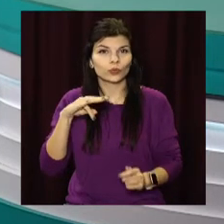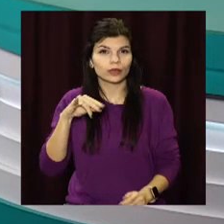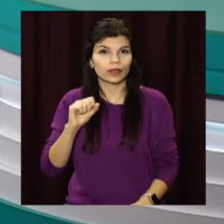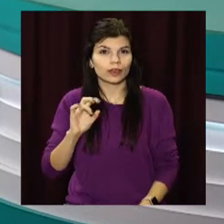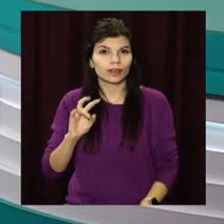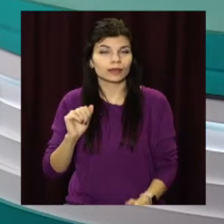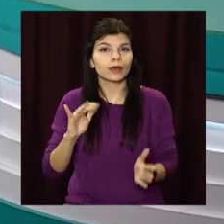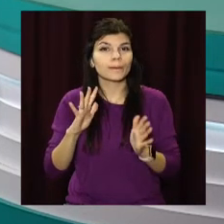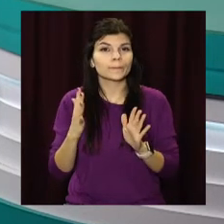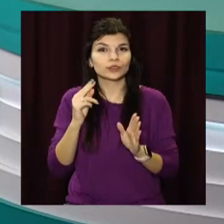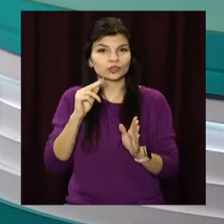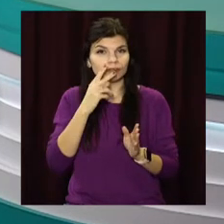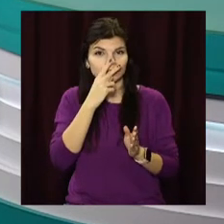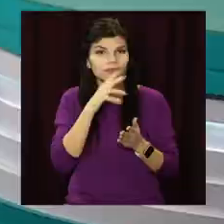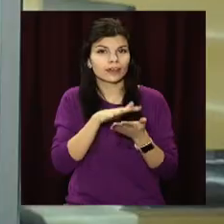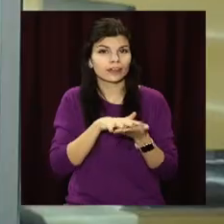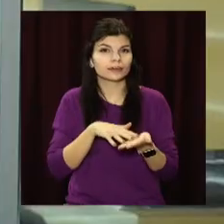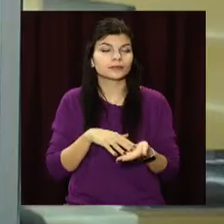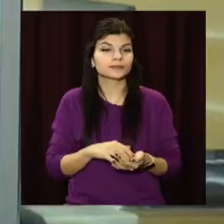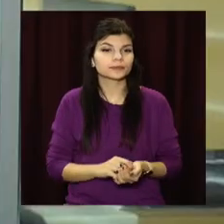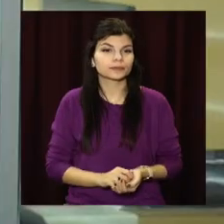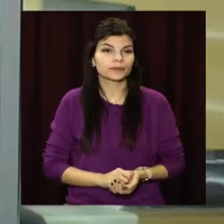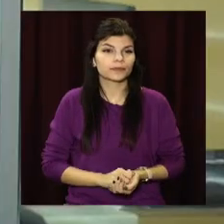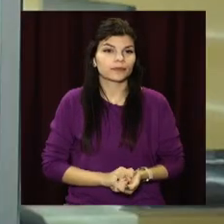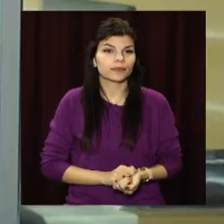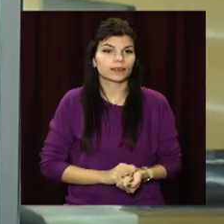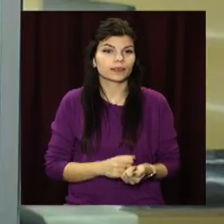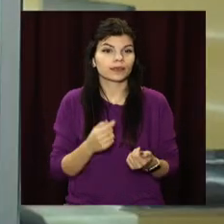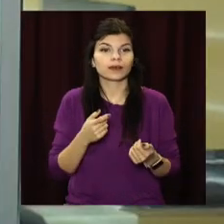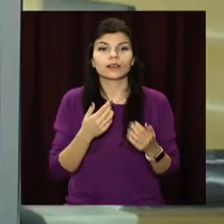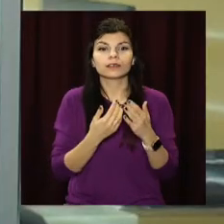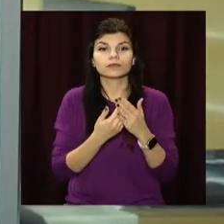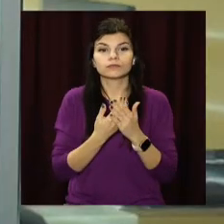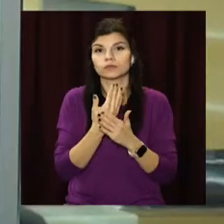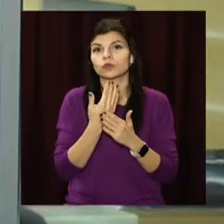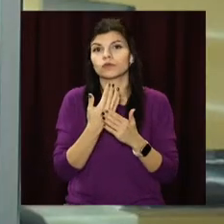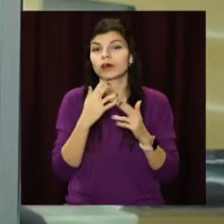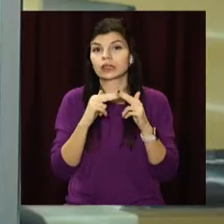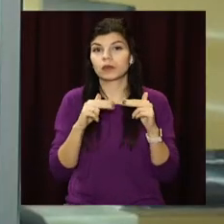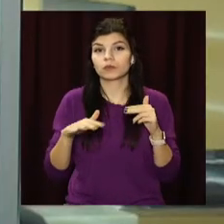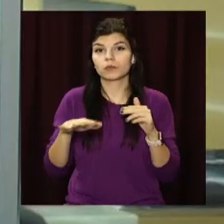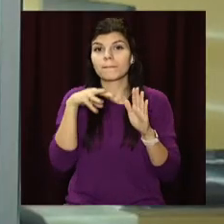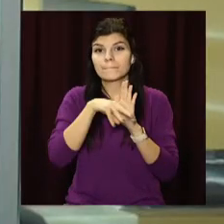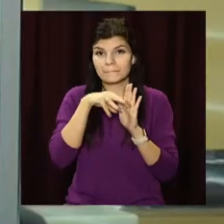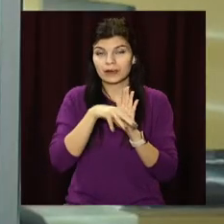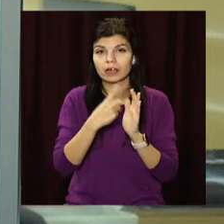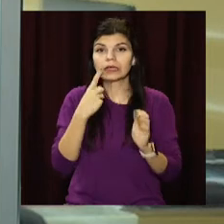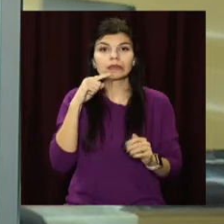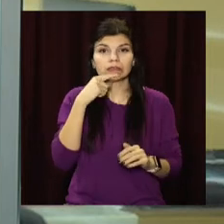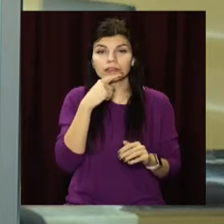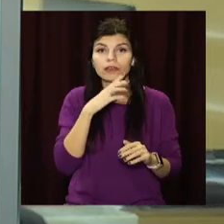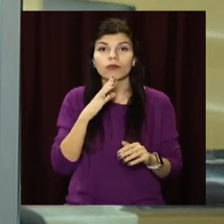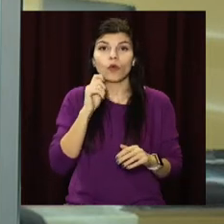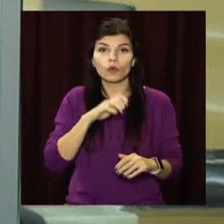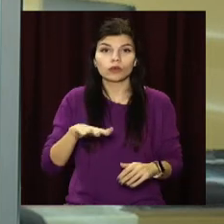Пуговкіна. І про події четверга дивіться далі. Наводять лад всупереч вандалам. Дніпровський метрополітен, єдиний в Україні,